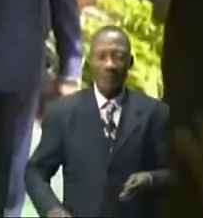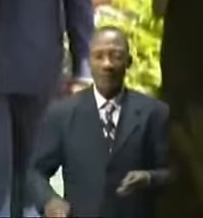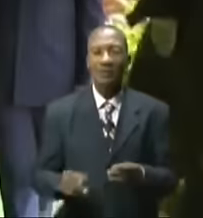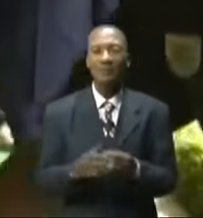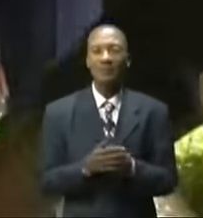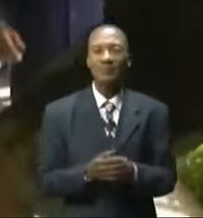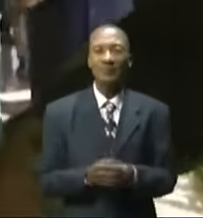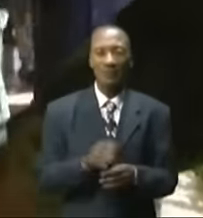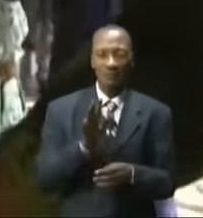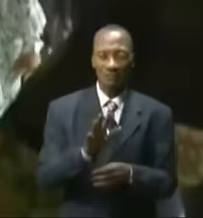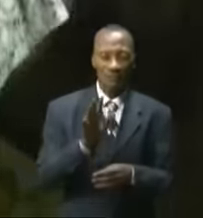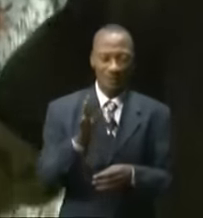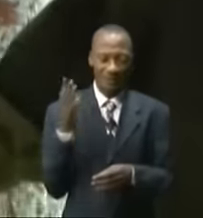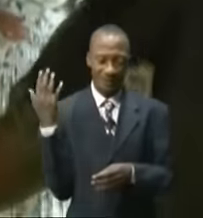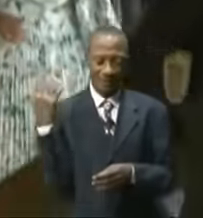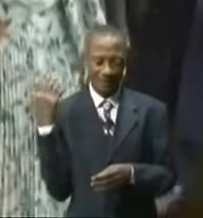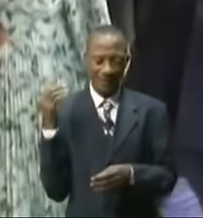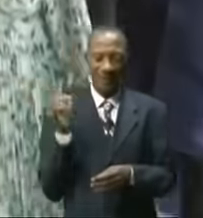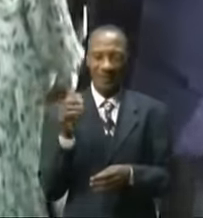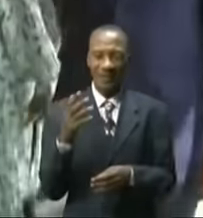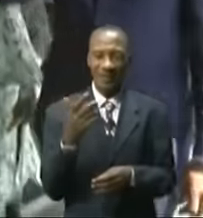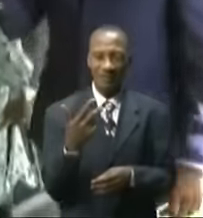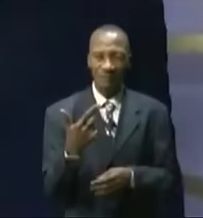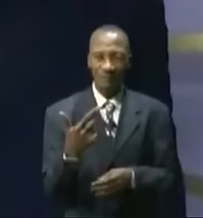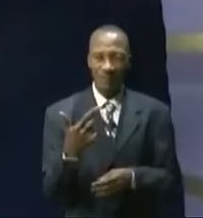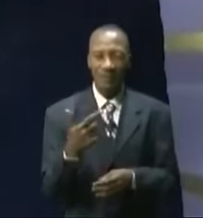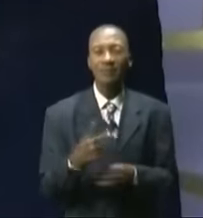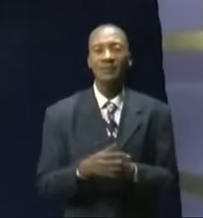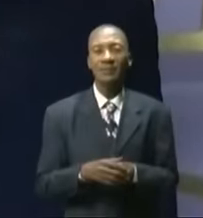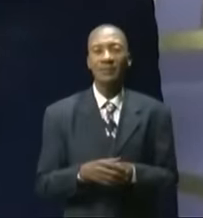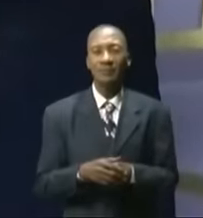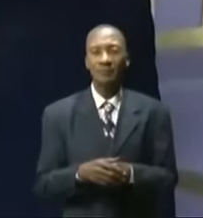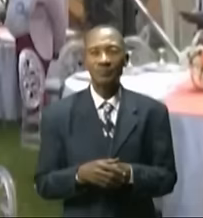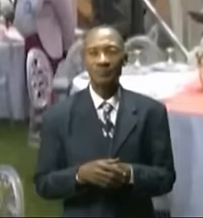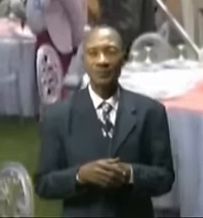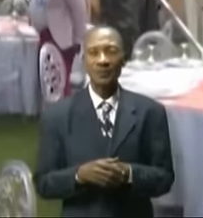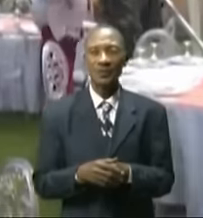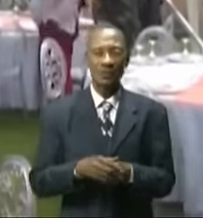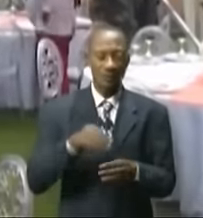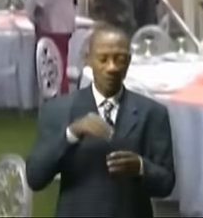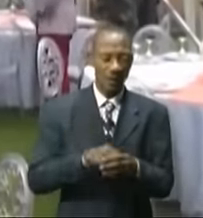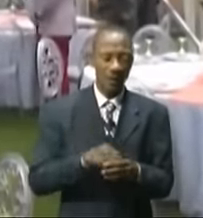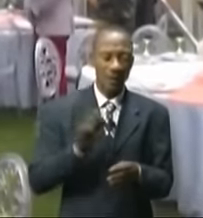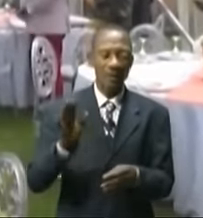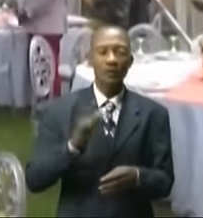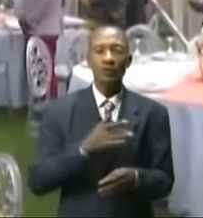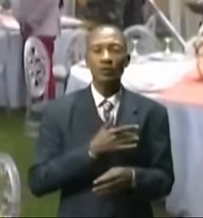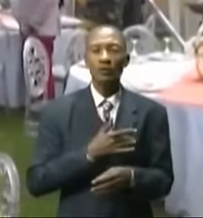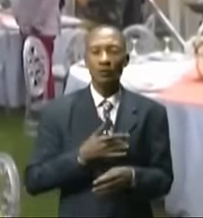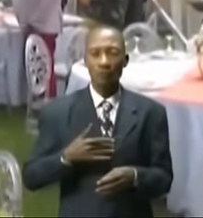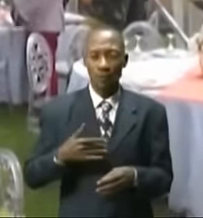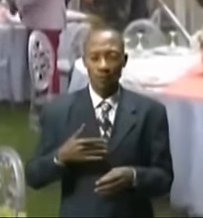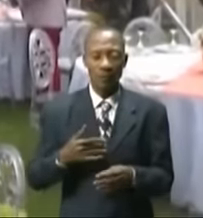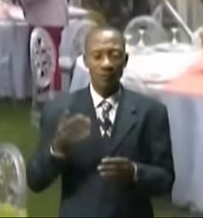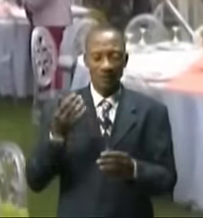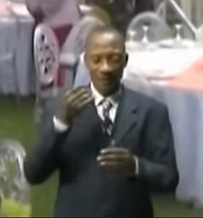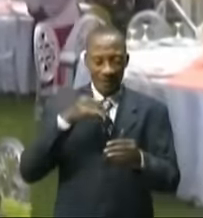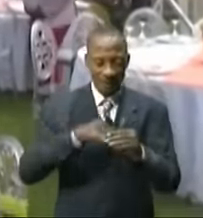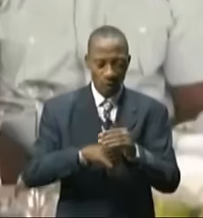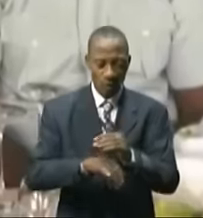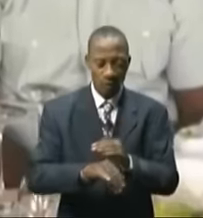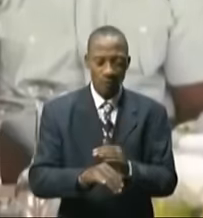vendredi 16 février pour une cérémonie d'échange de vœux. Dans son mot introductif, outre le vœu de bonheur, de longévité,